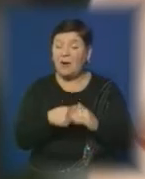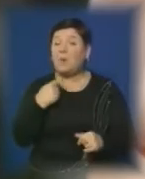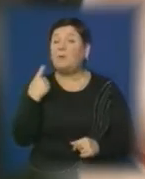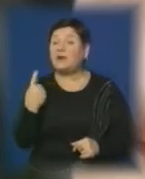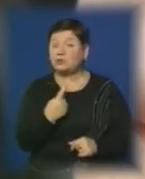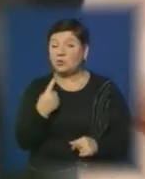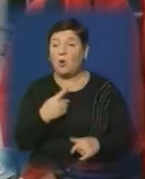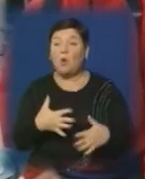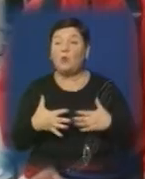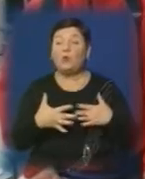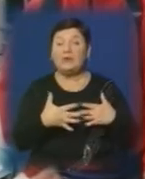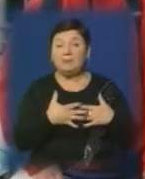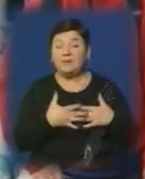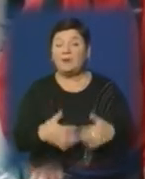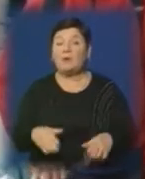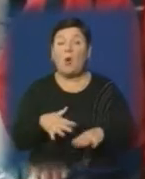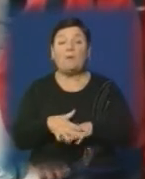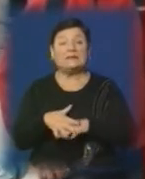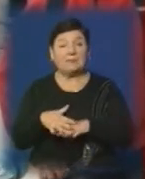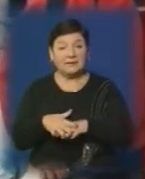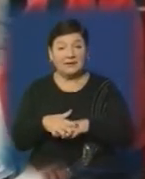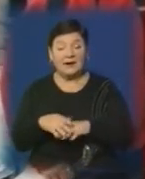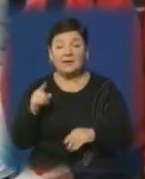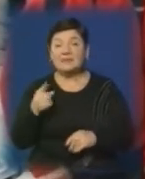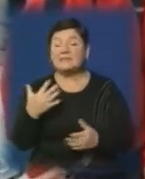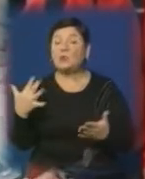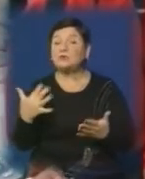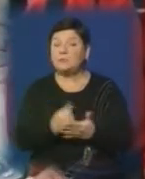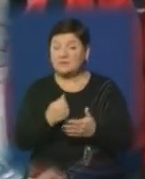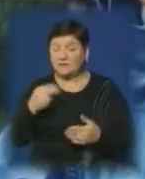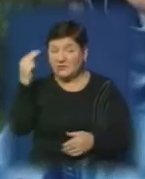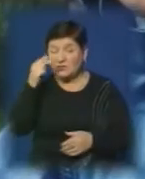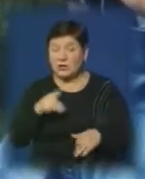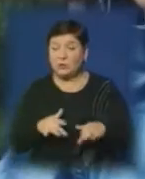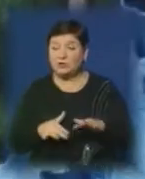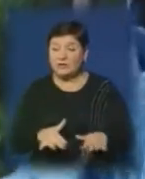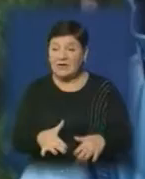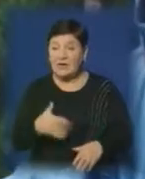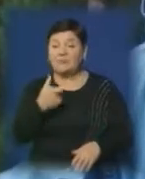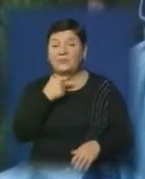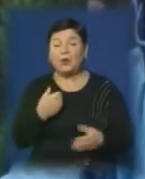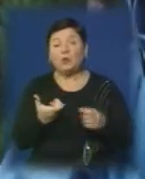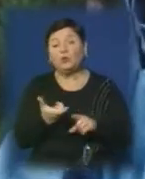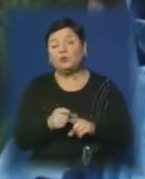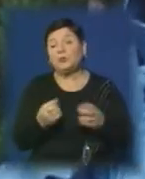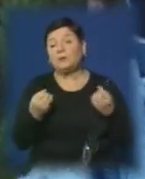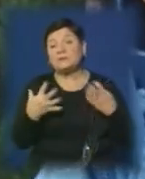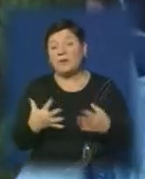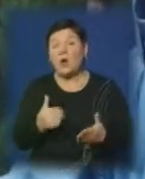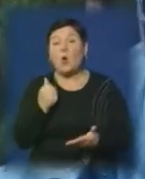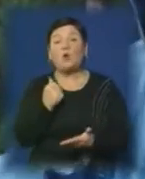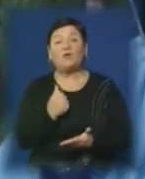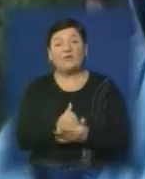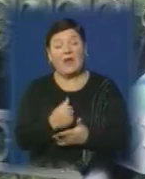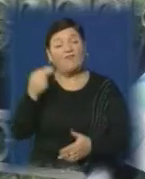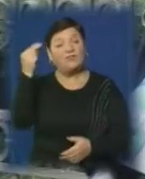1-го. Улюблений предмет братів – математика. Рецепт успішного навчання дітей від пані Олени дуже простий. Головне – навчити